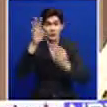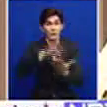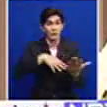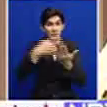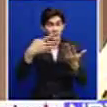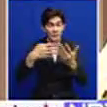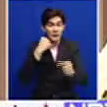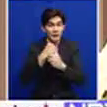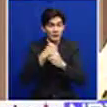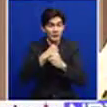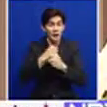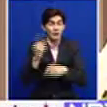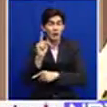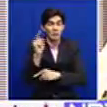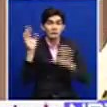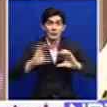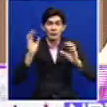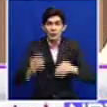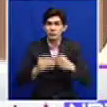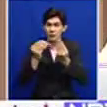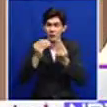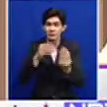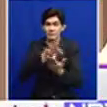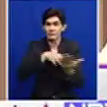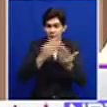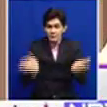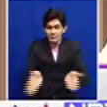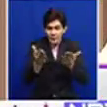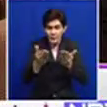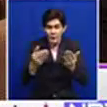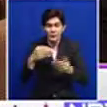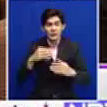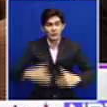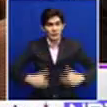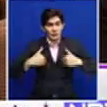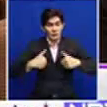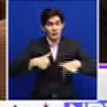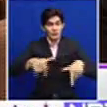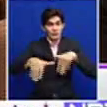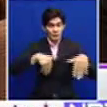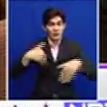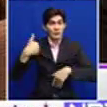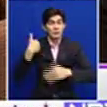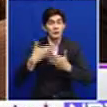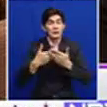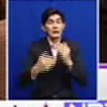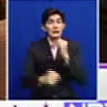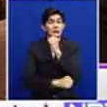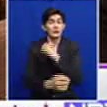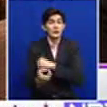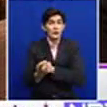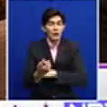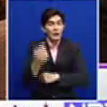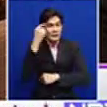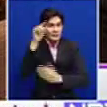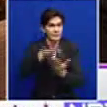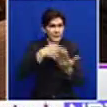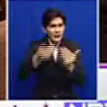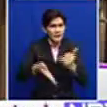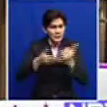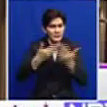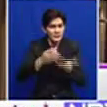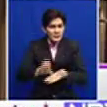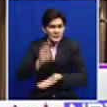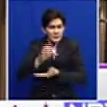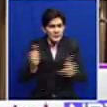ายการขับเคลื่อนนโยบายรัฐบาลและมาตรการส่งเสริมความเป็นอยู่ของประชาชนผู้มีรายได้น้อยและมาตรการกระตุ้นการลงทุ